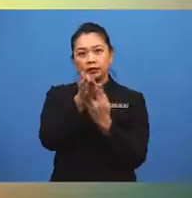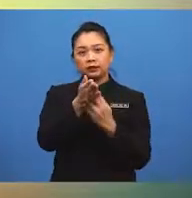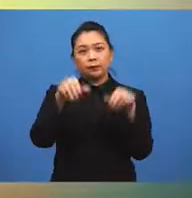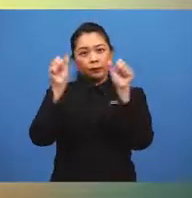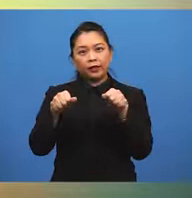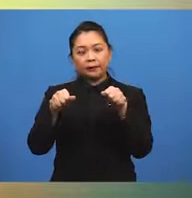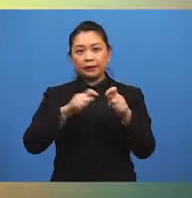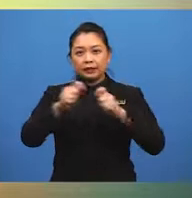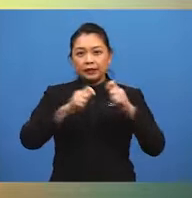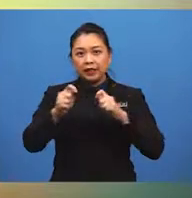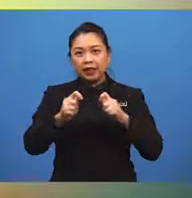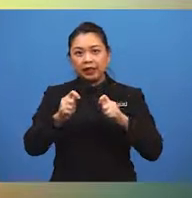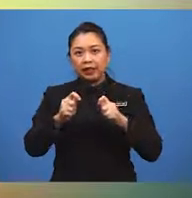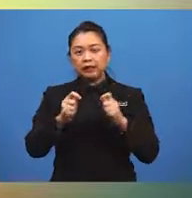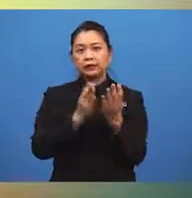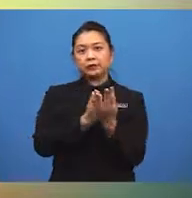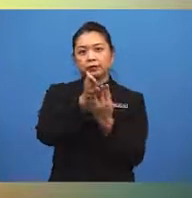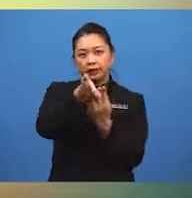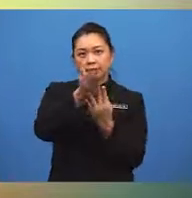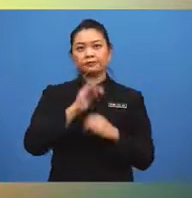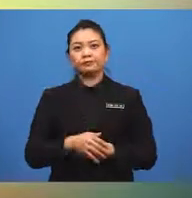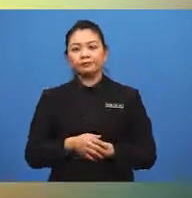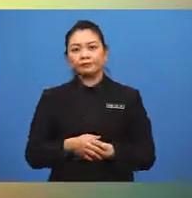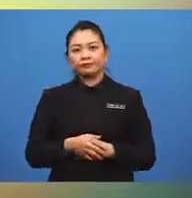membolehkannya bertindak sebagai konduktor.